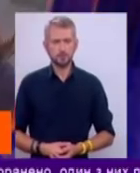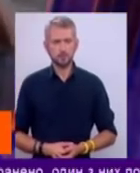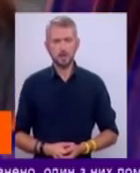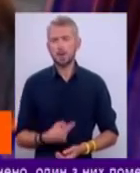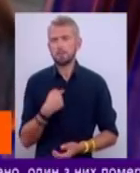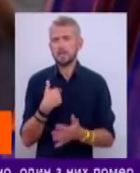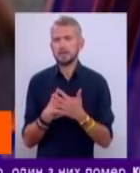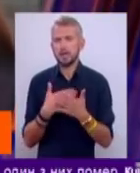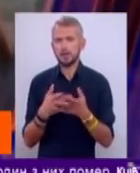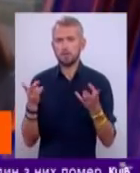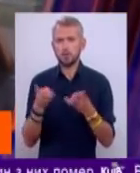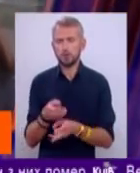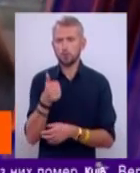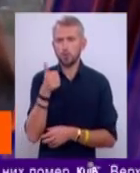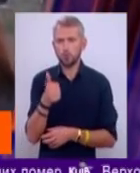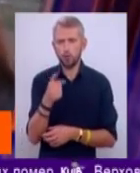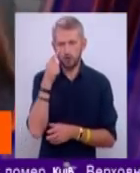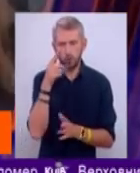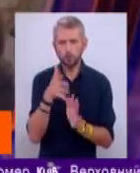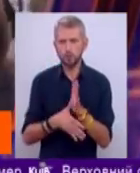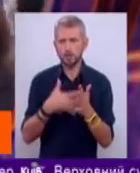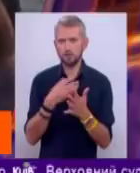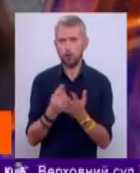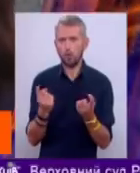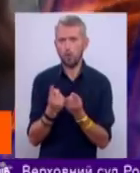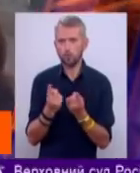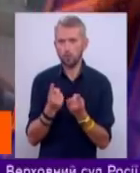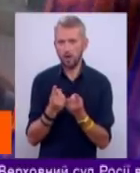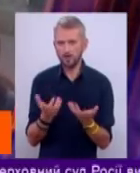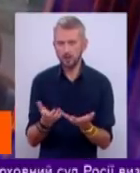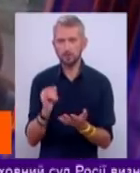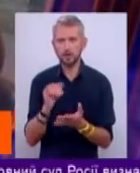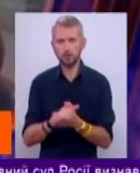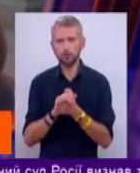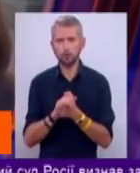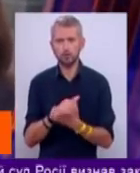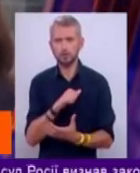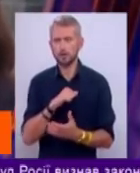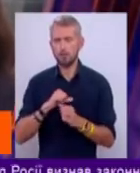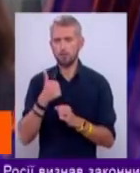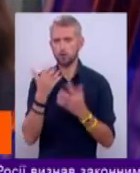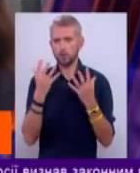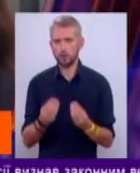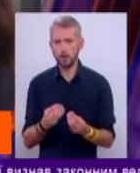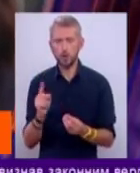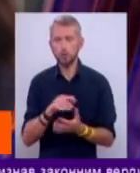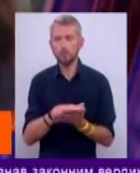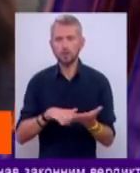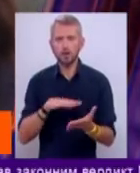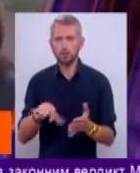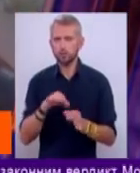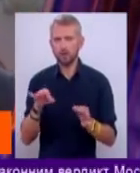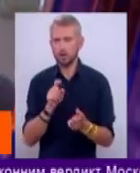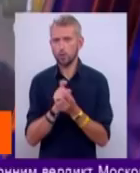Мені здається, потрібно добре розуміти своїх однокласників та здружитись з самого першого дня, щоб далі не було